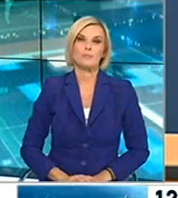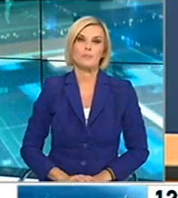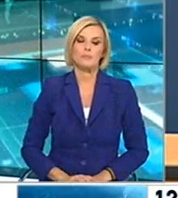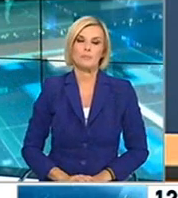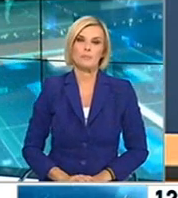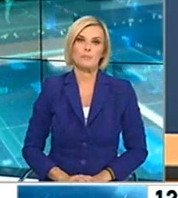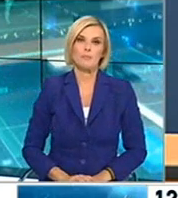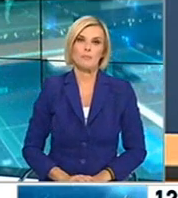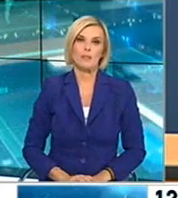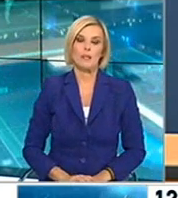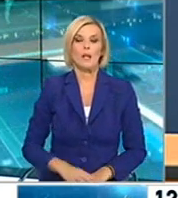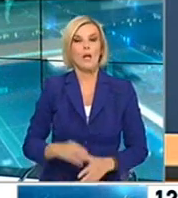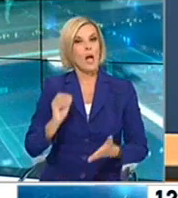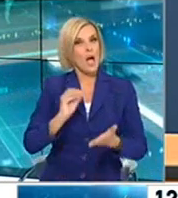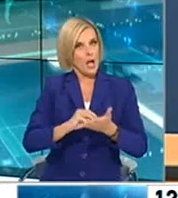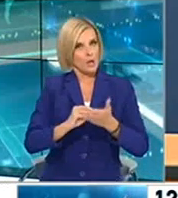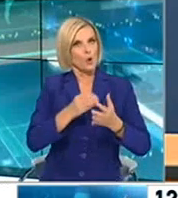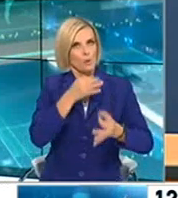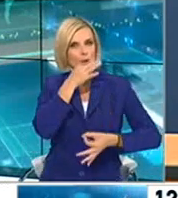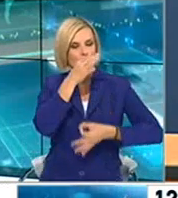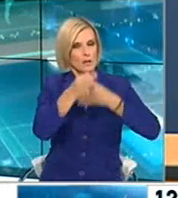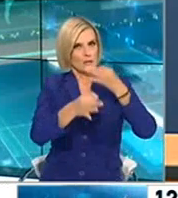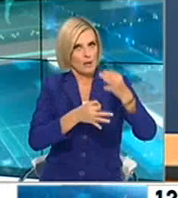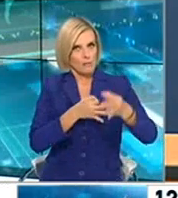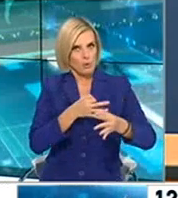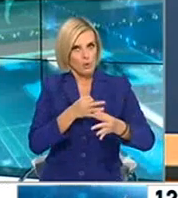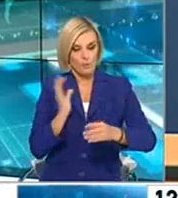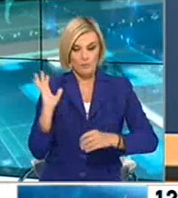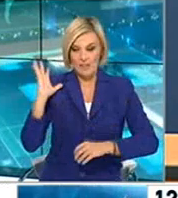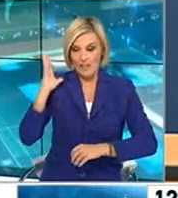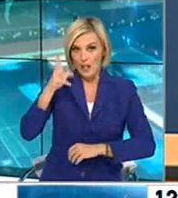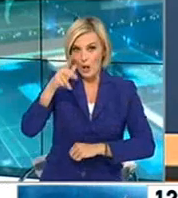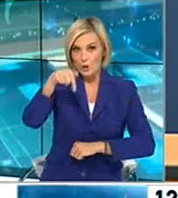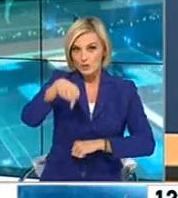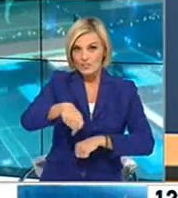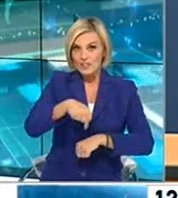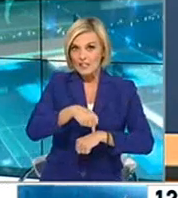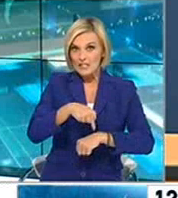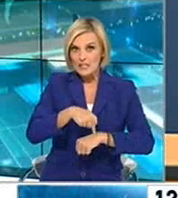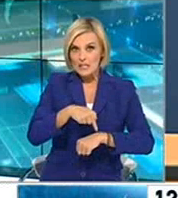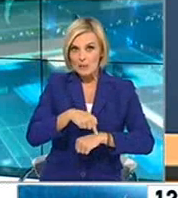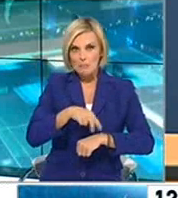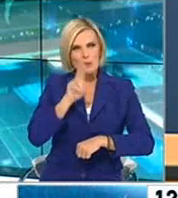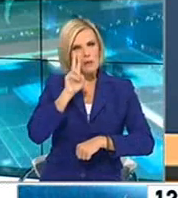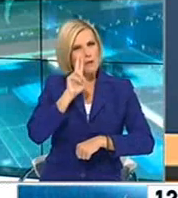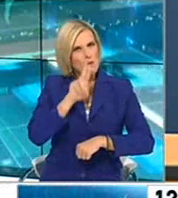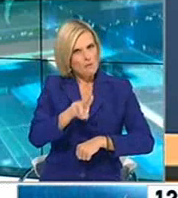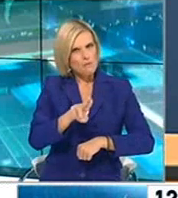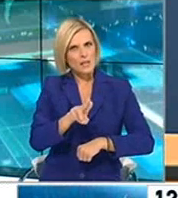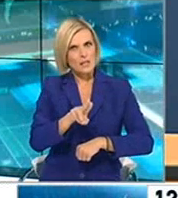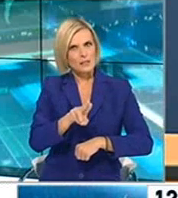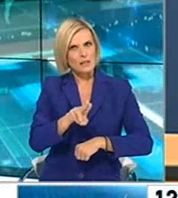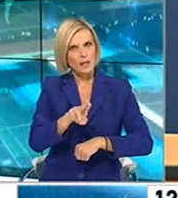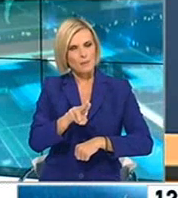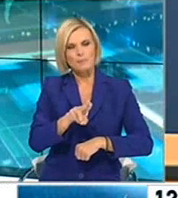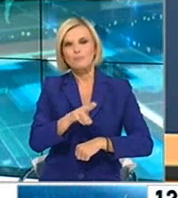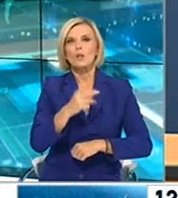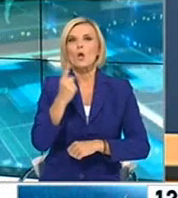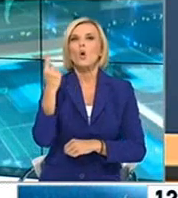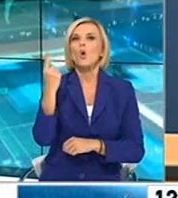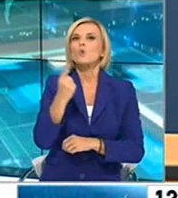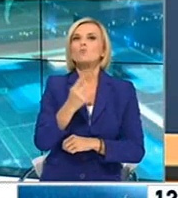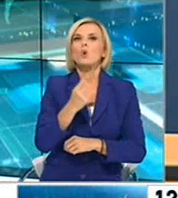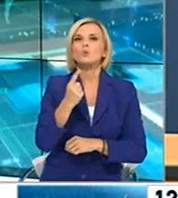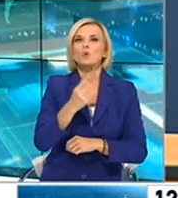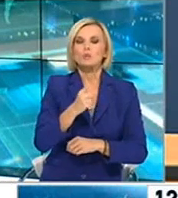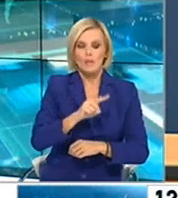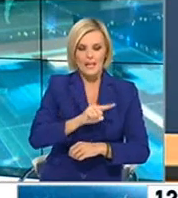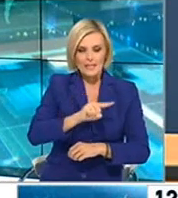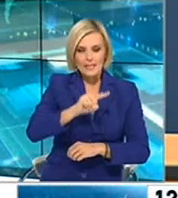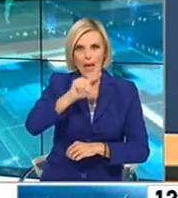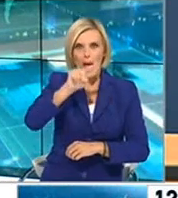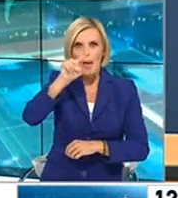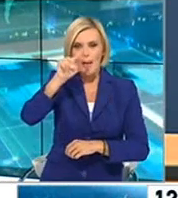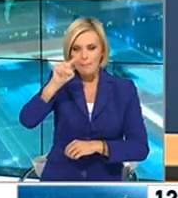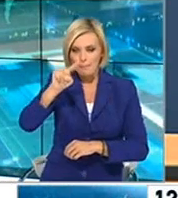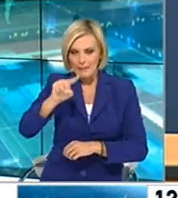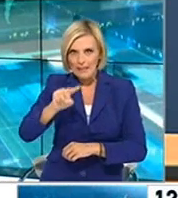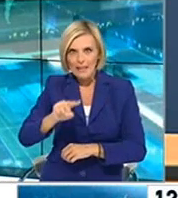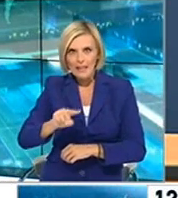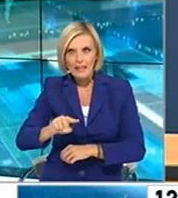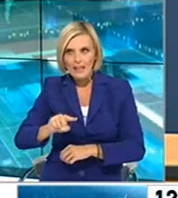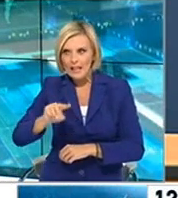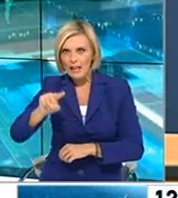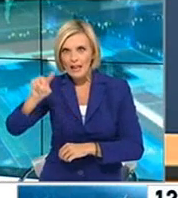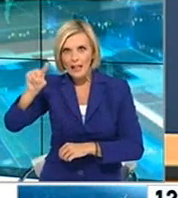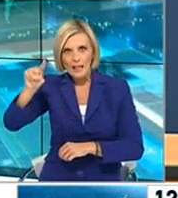Ένα θετικό στοιχείο είναι ότι με τα έως τώρα δεδομένα δεν διαφαίνεται ένα ρο μεγαλύτερο του ένα. Αυτό θα ήταν καταστροφικό. Θα σήμαινε εκθετική